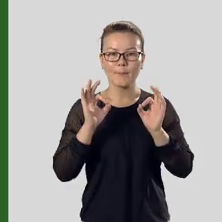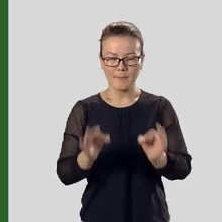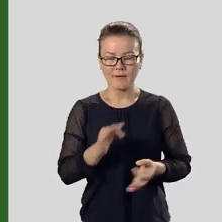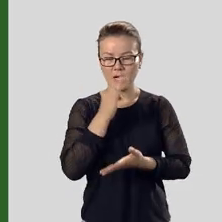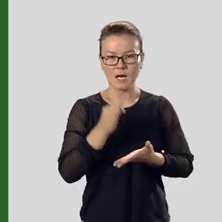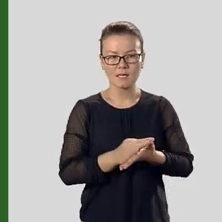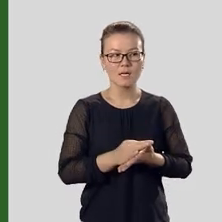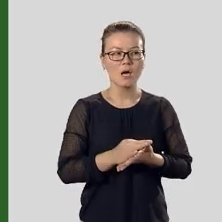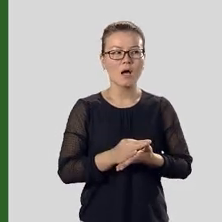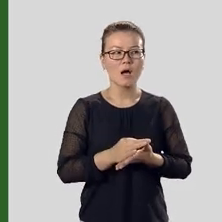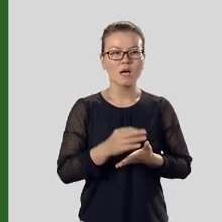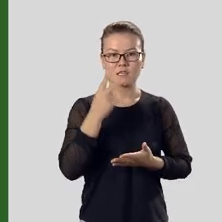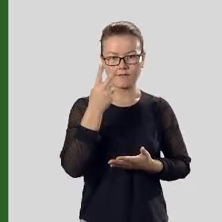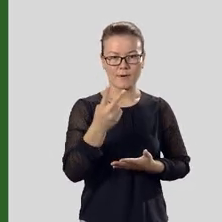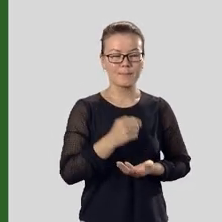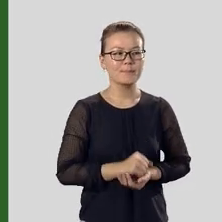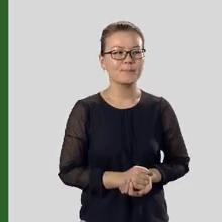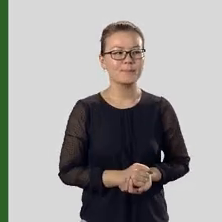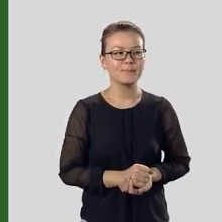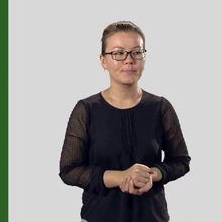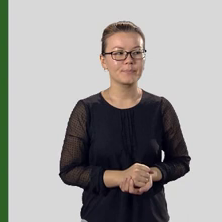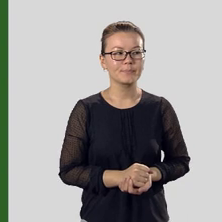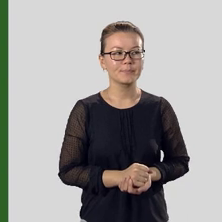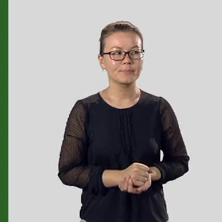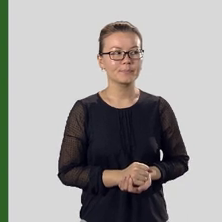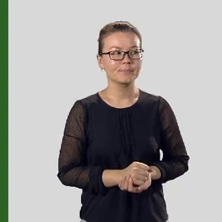Правильный ответ под цифрой 2.